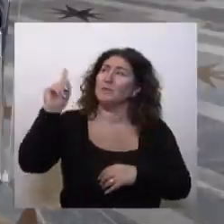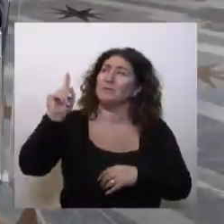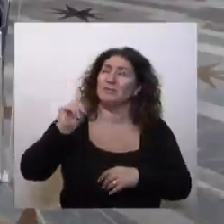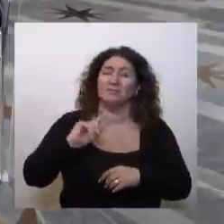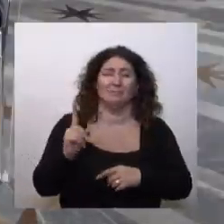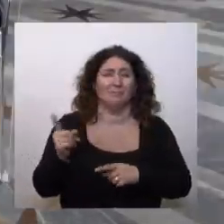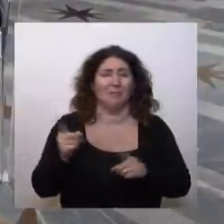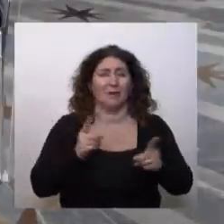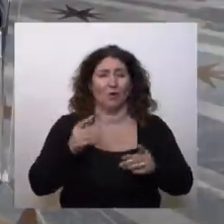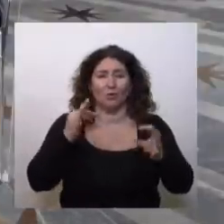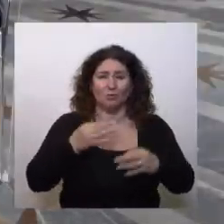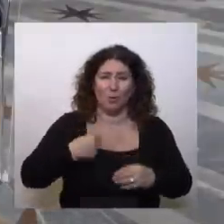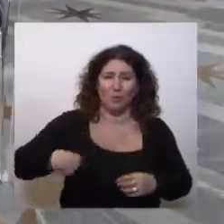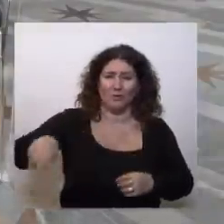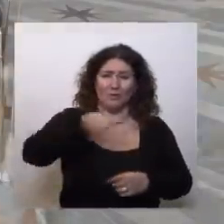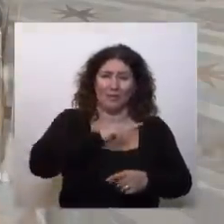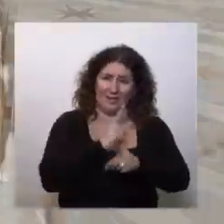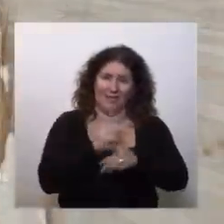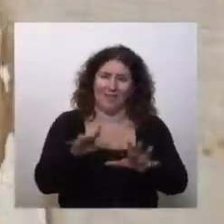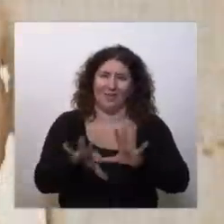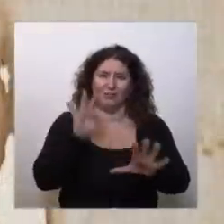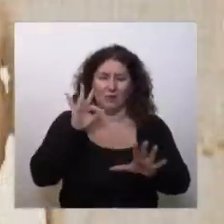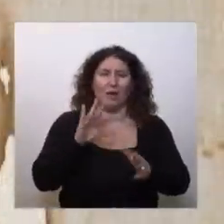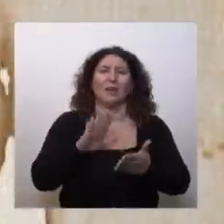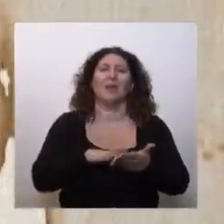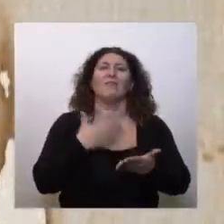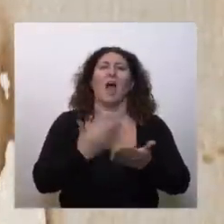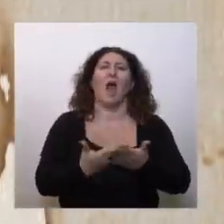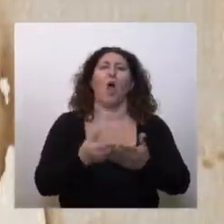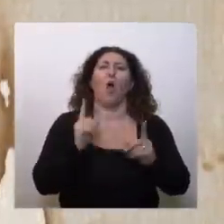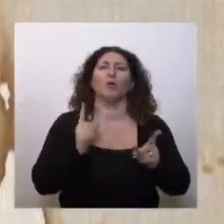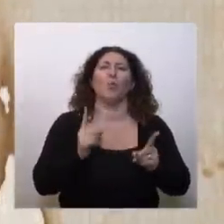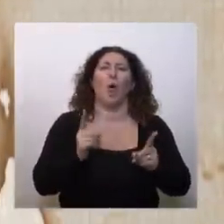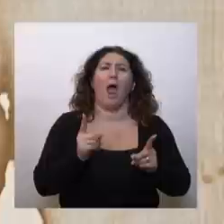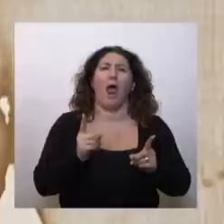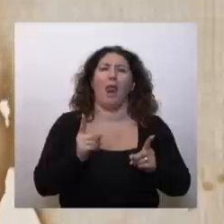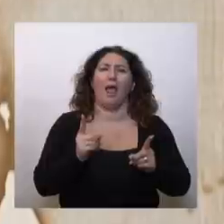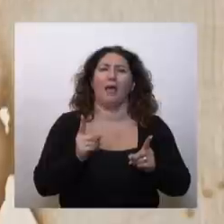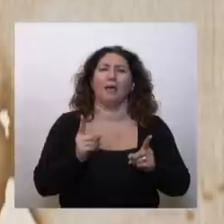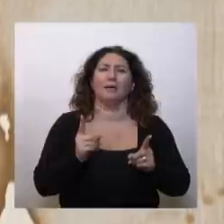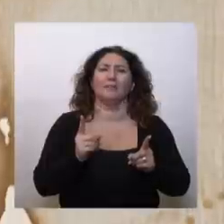di scegliere che cosa conta e che cosa passa.